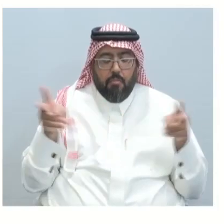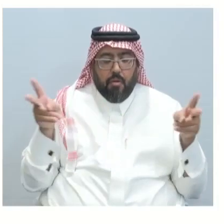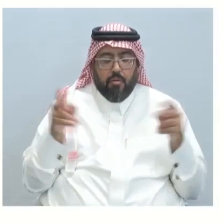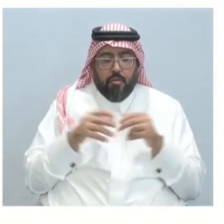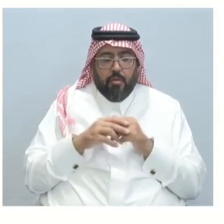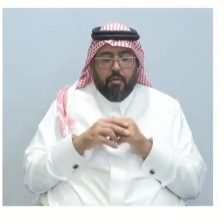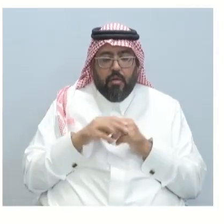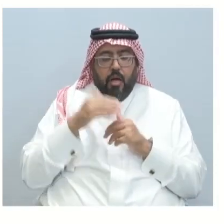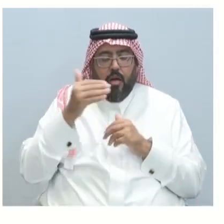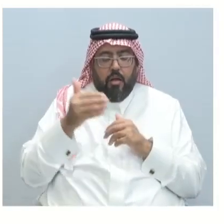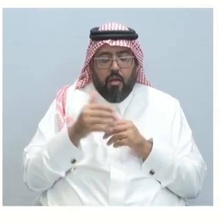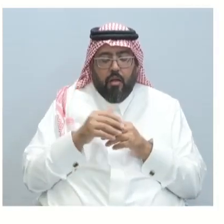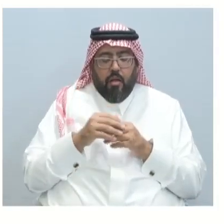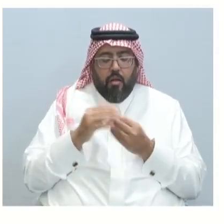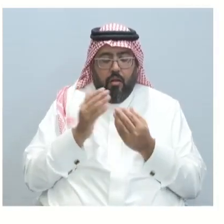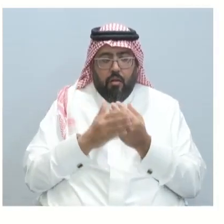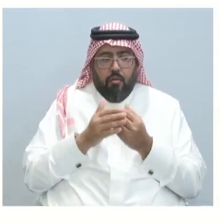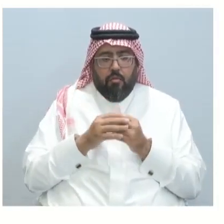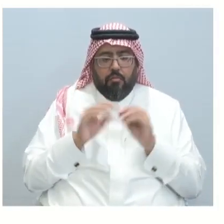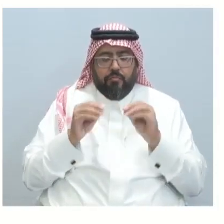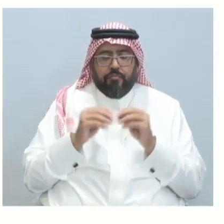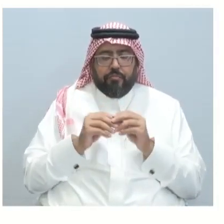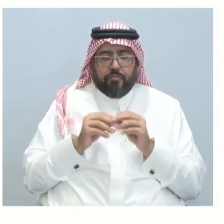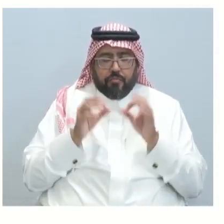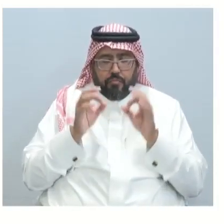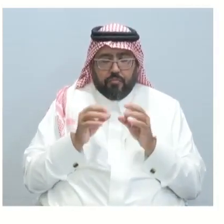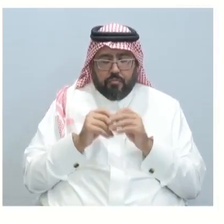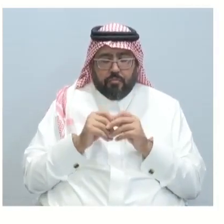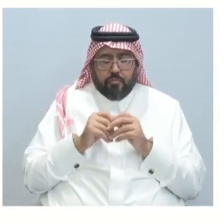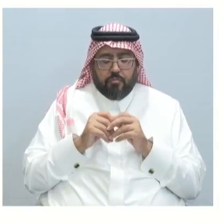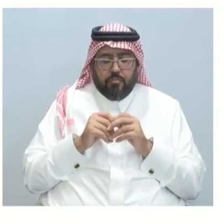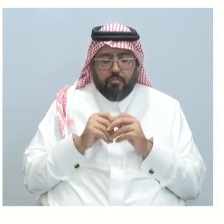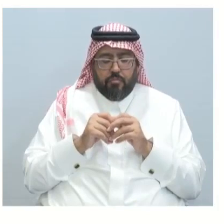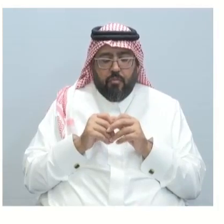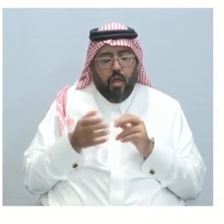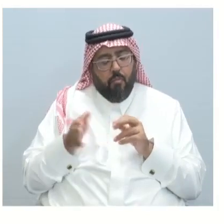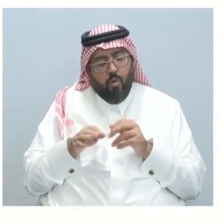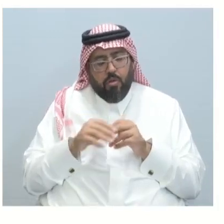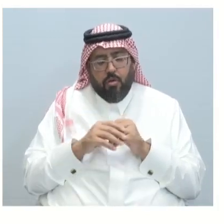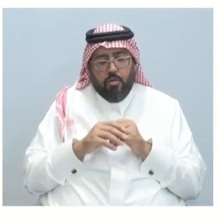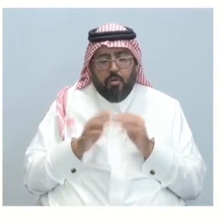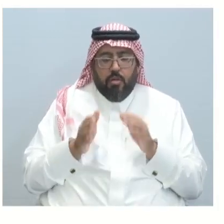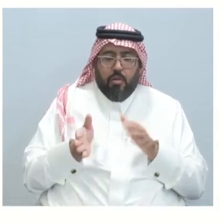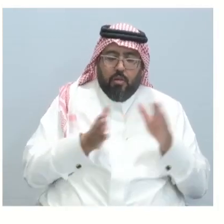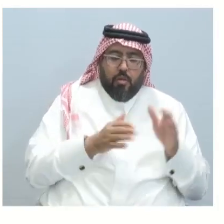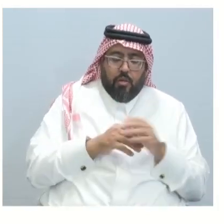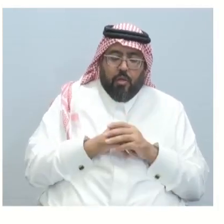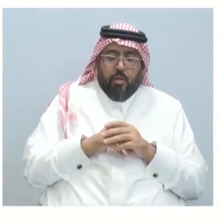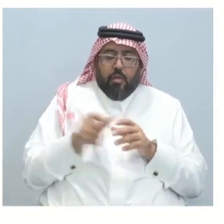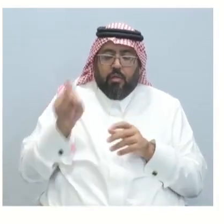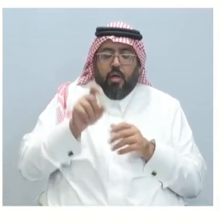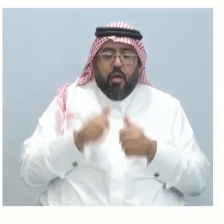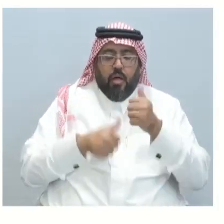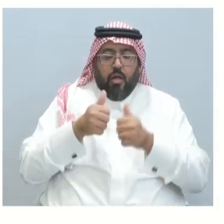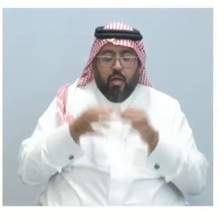من ابواب الخير والاحسان تستطيع ان تحققه حال وفاتهما بعد ذلك ناتي الى اسئله